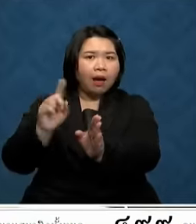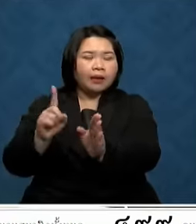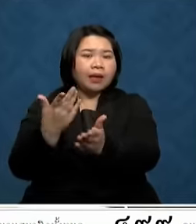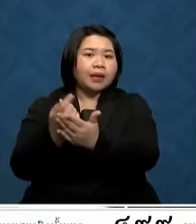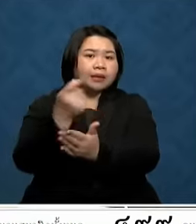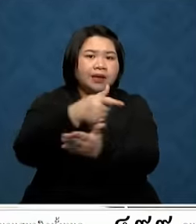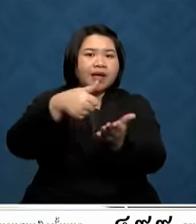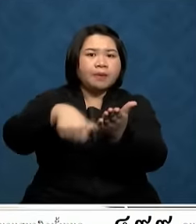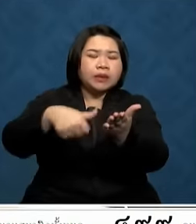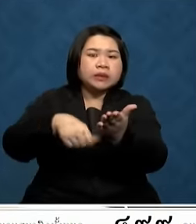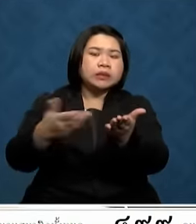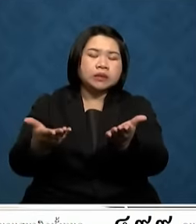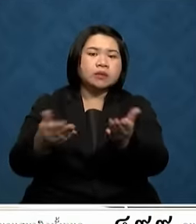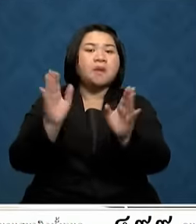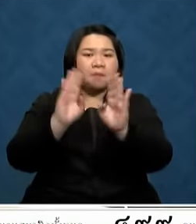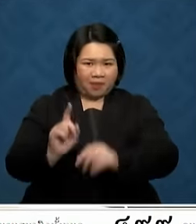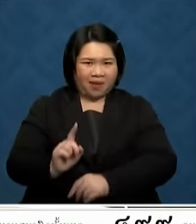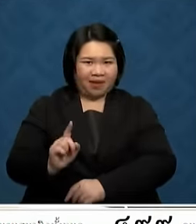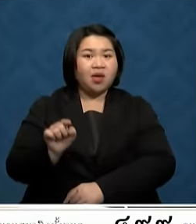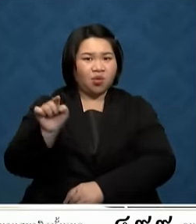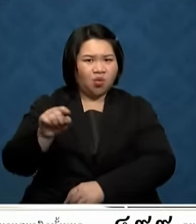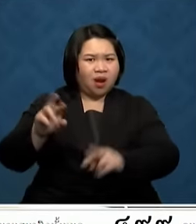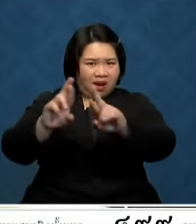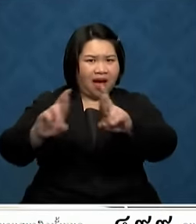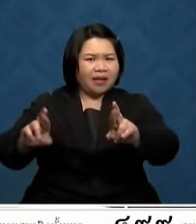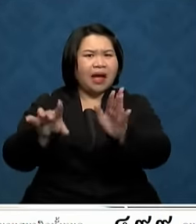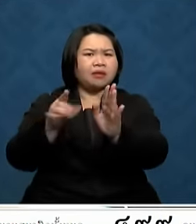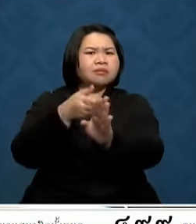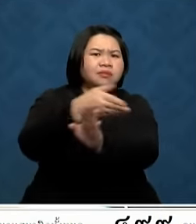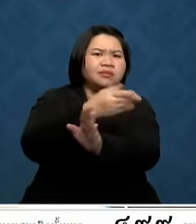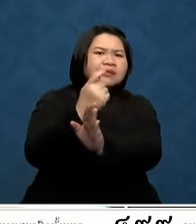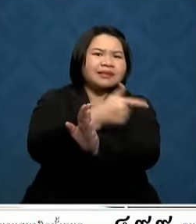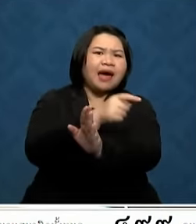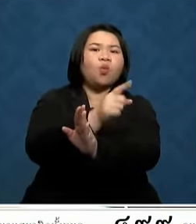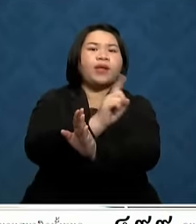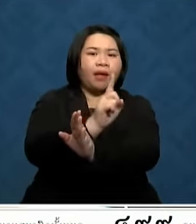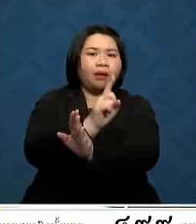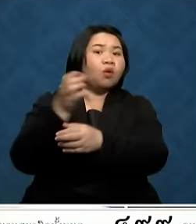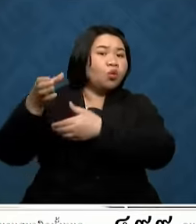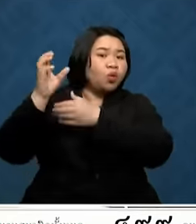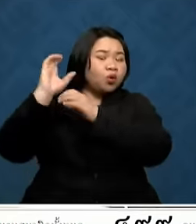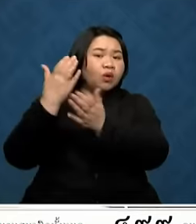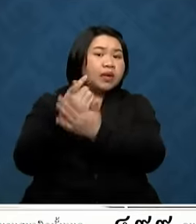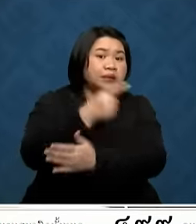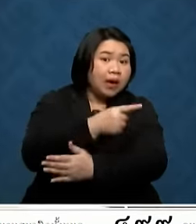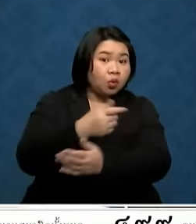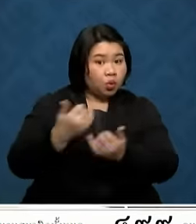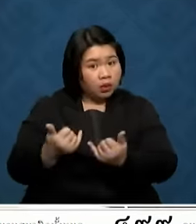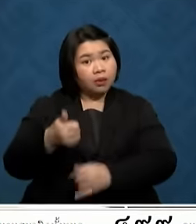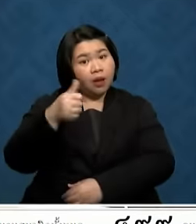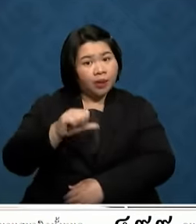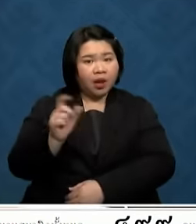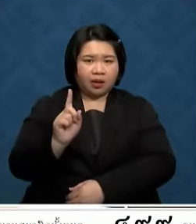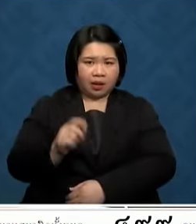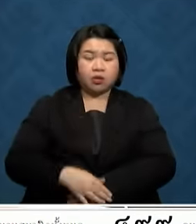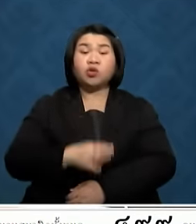บุคคลธรรมดาในกรณีที่เป็นบุคคลทั่วไปเนี่ยครั้งสุดท้ายเมื่อไหร่จ่ายย้อนหลังได้มยจ่ายวันนี้ได้มั้ยใครที่ยังไม่